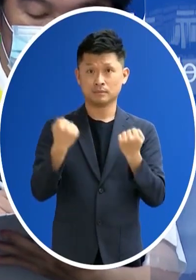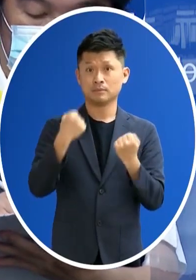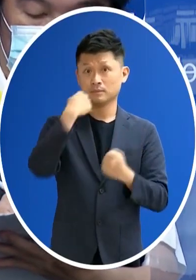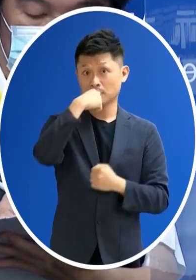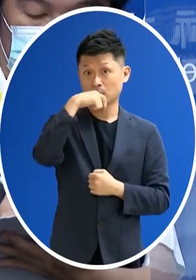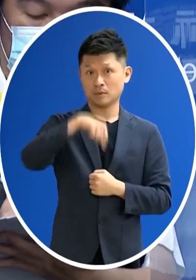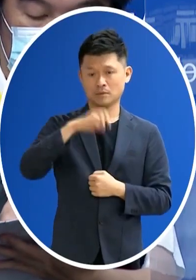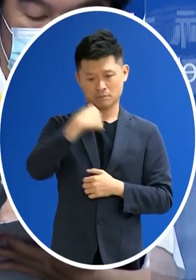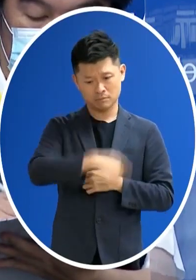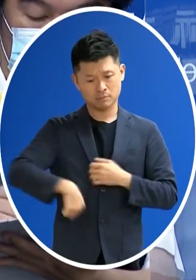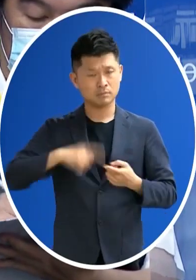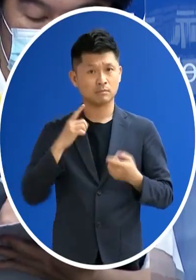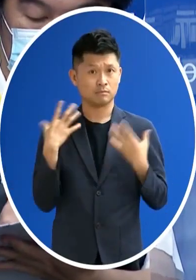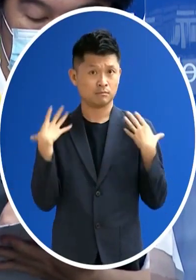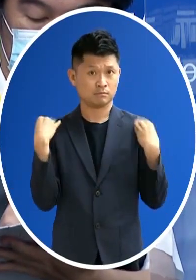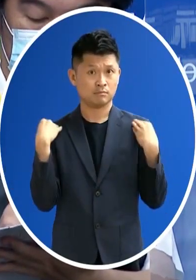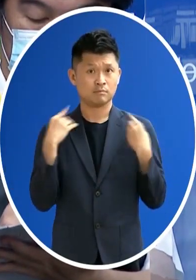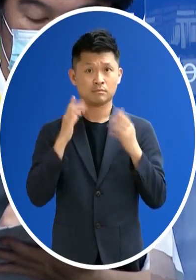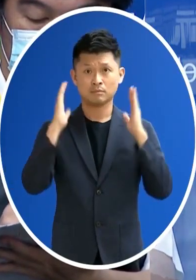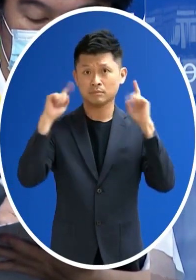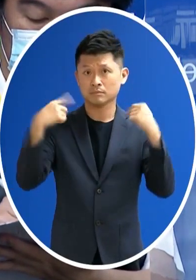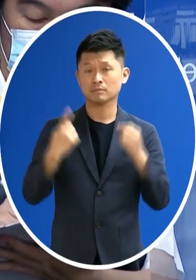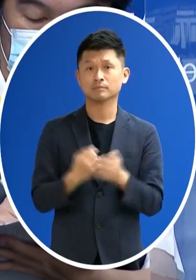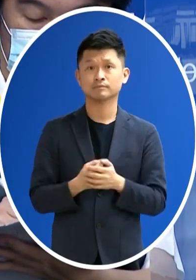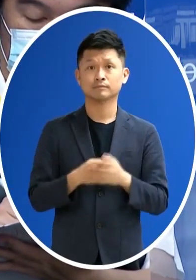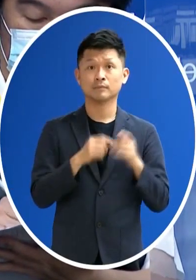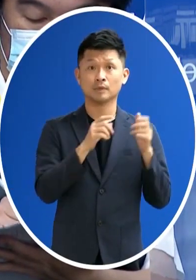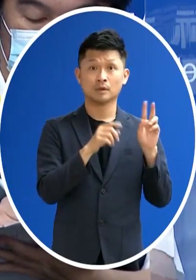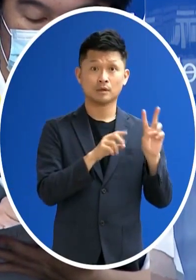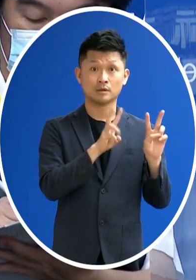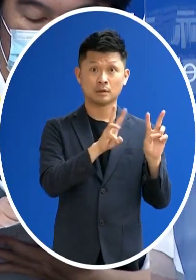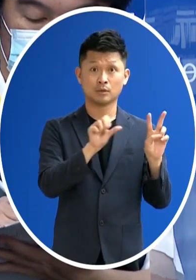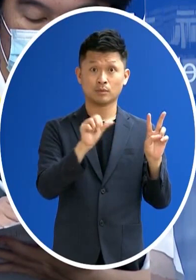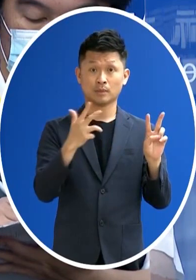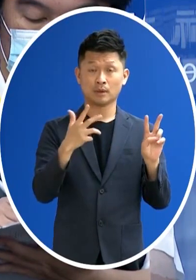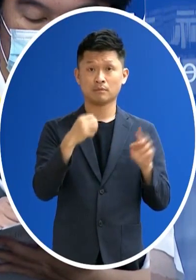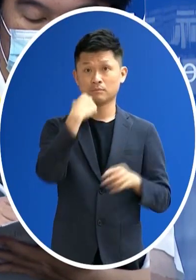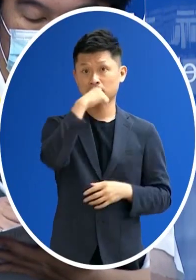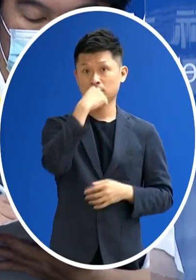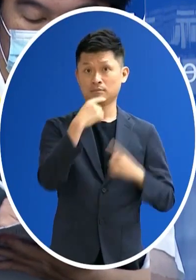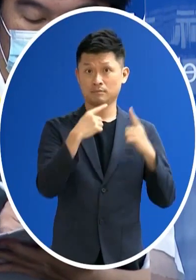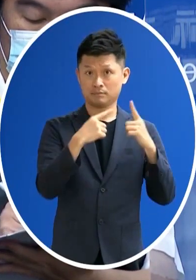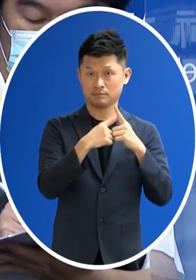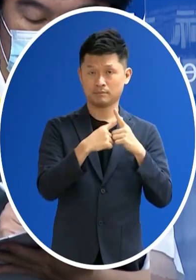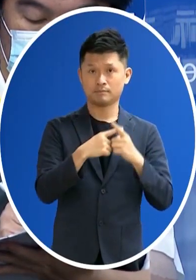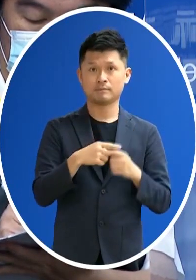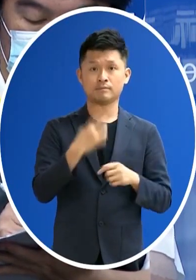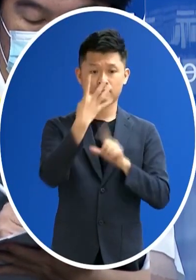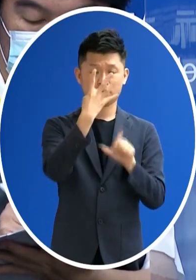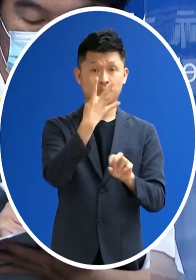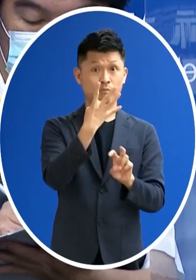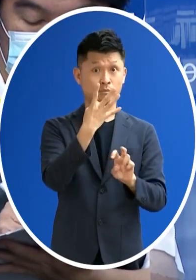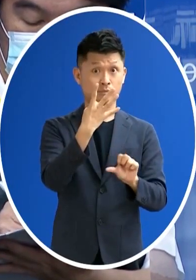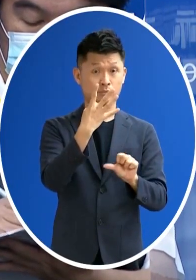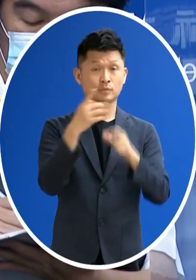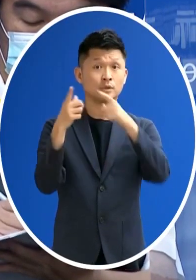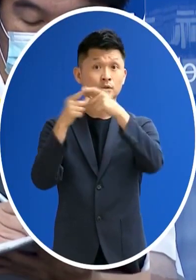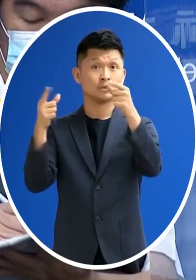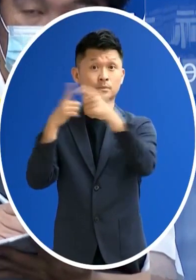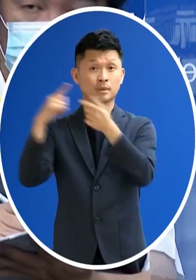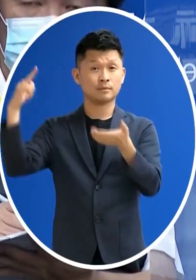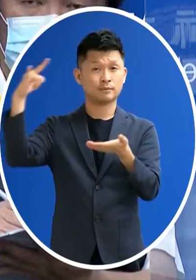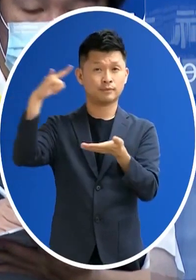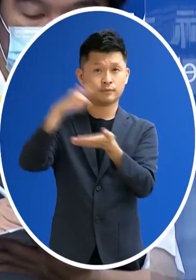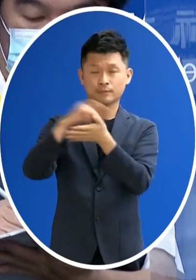在台期间没有症状。按23588为本国籍20多岁男性，4月25日从日本入